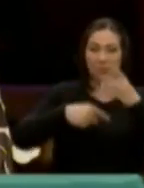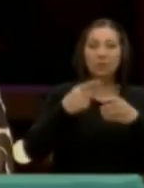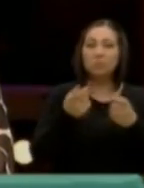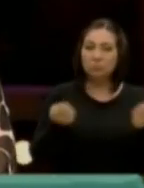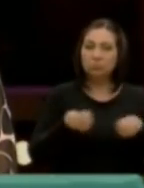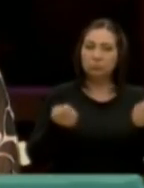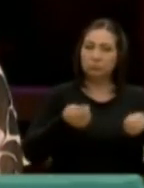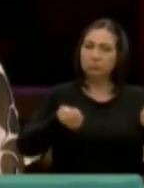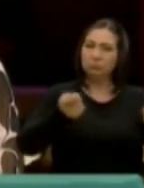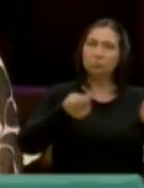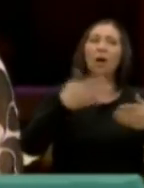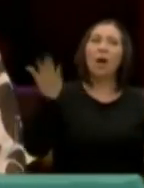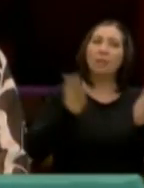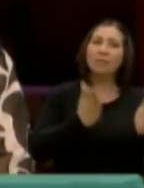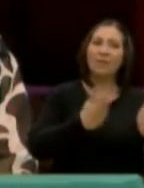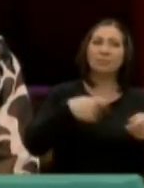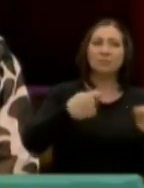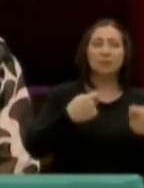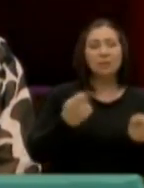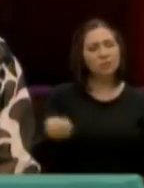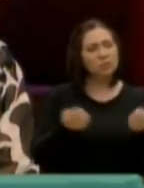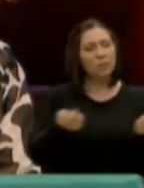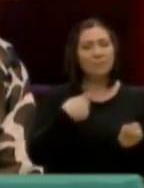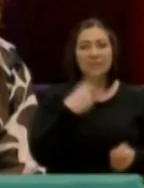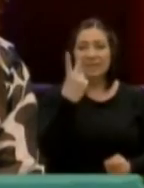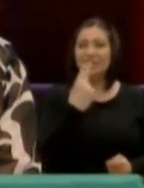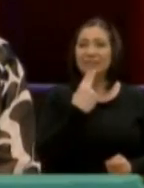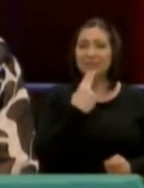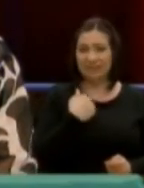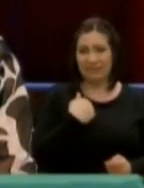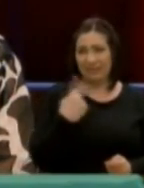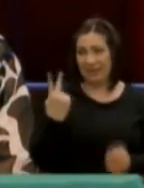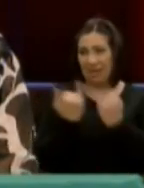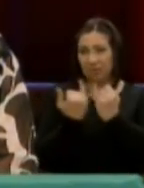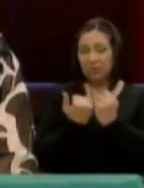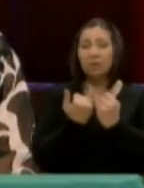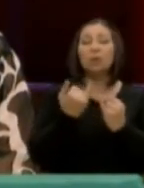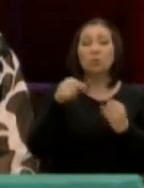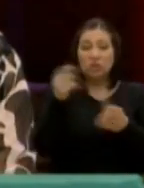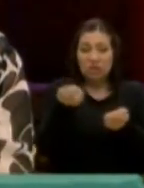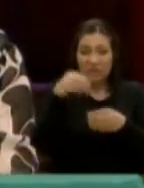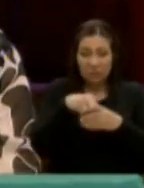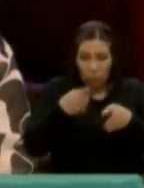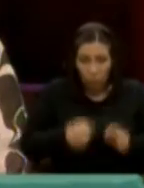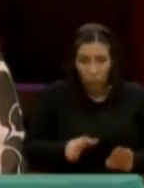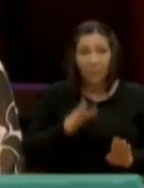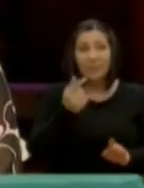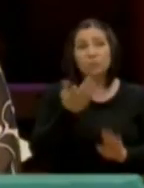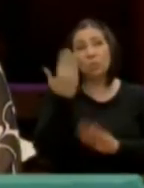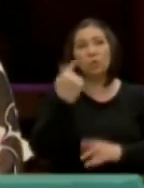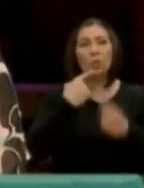ve hala yürütmekte. Biz 2 kızız, yani bu işin içine doğduk, bilinçli olarak düşünmedik ama demin